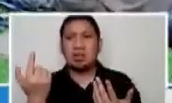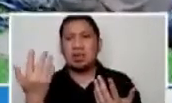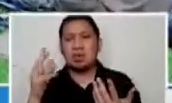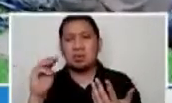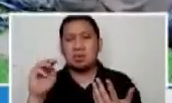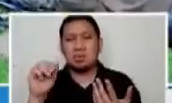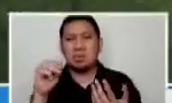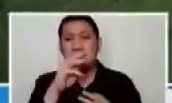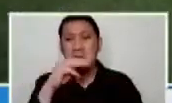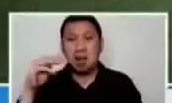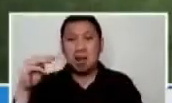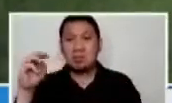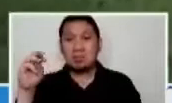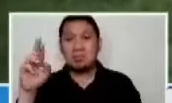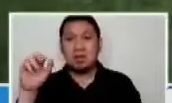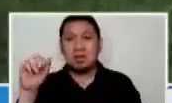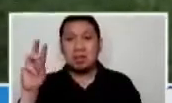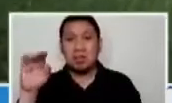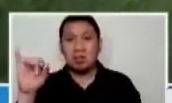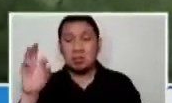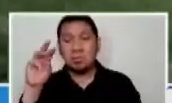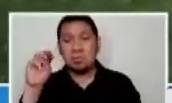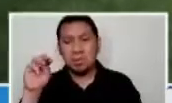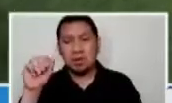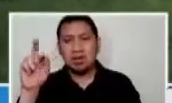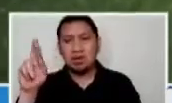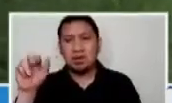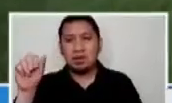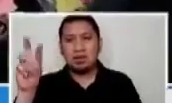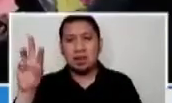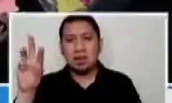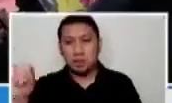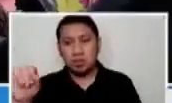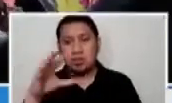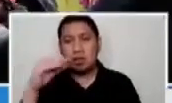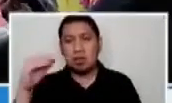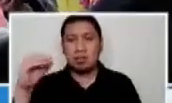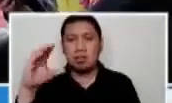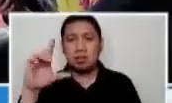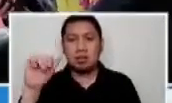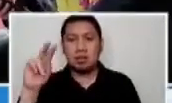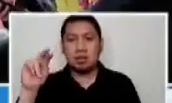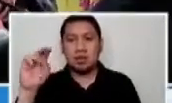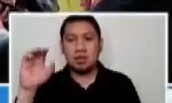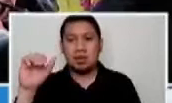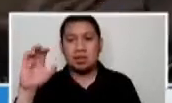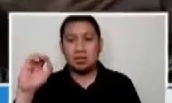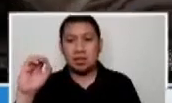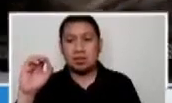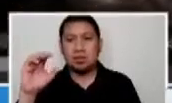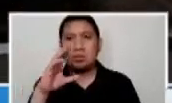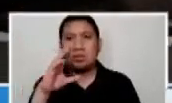ay sa bahay lang nag-pray at doon din nag-celebrate sa